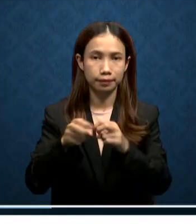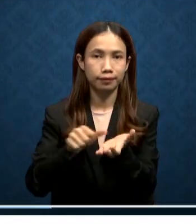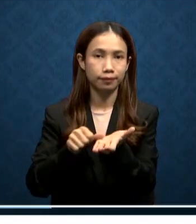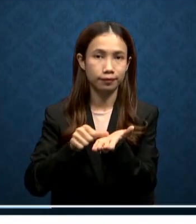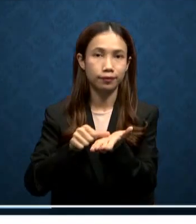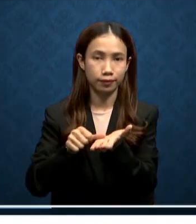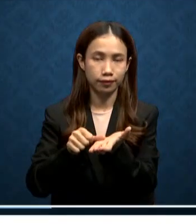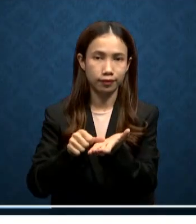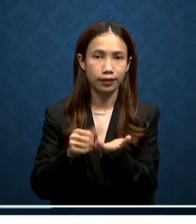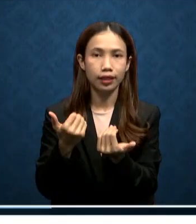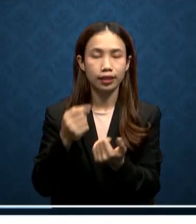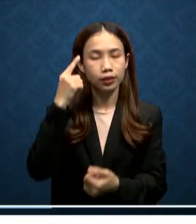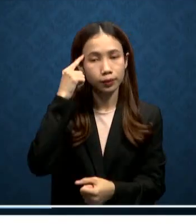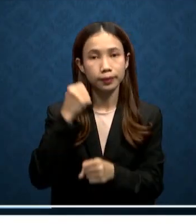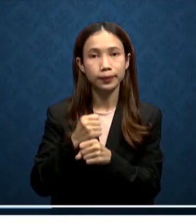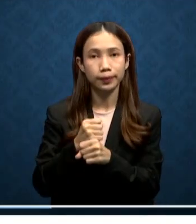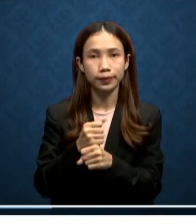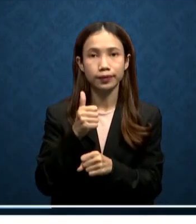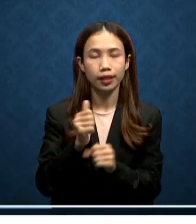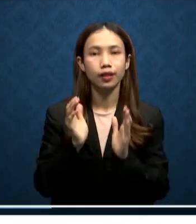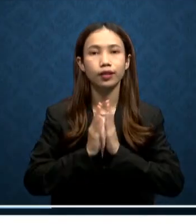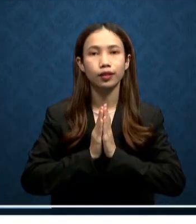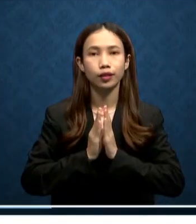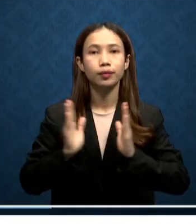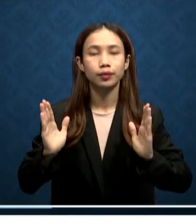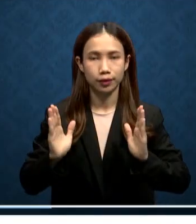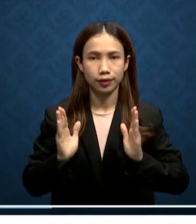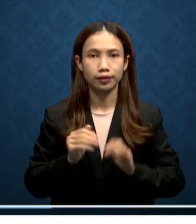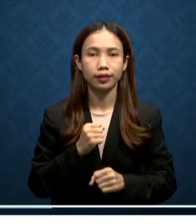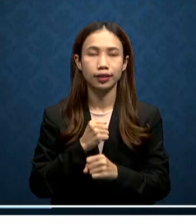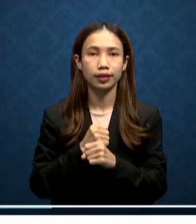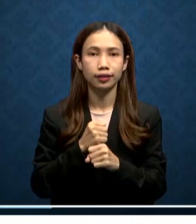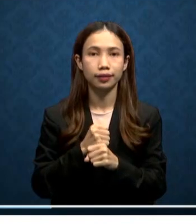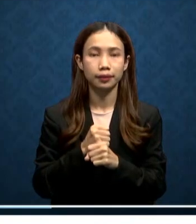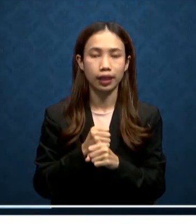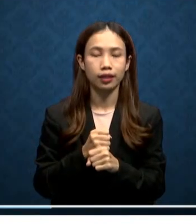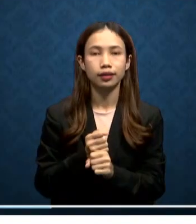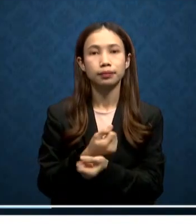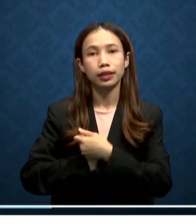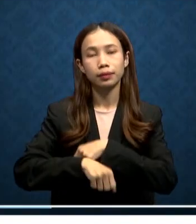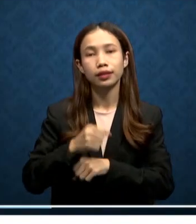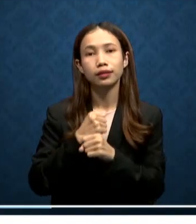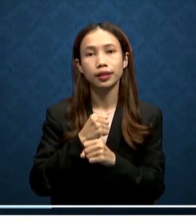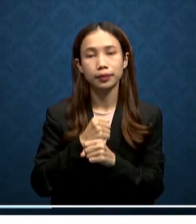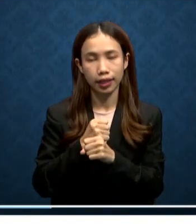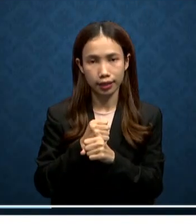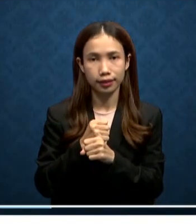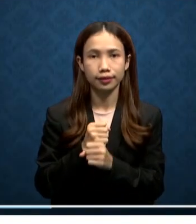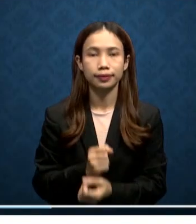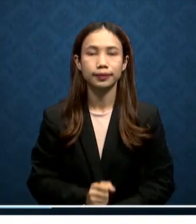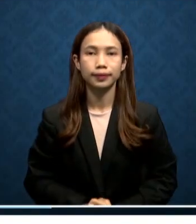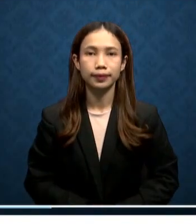ก็เป็นข้อสังเกตแล้วก็ขอขอบคุณนะในในการปฏิบัติงานที่ท่านได้นำ